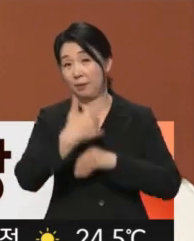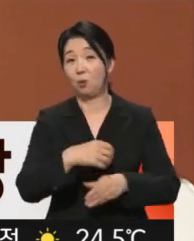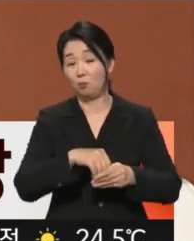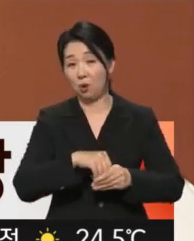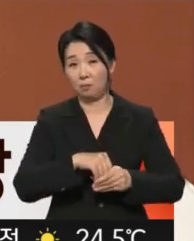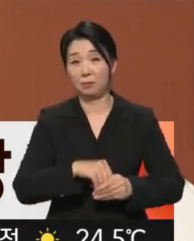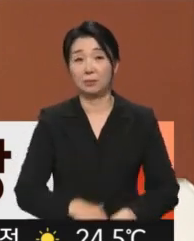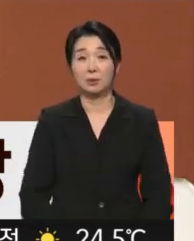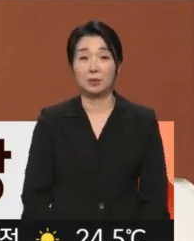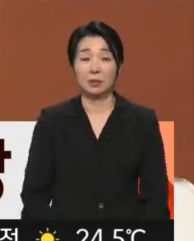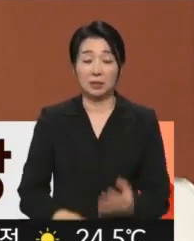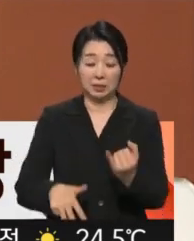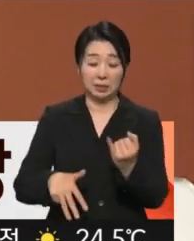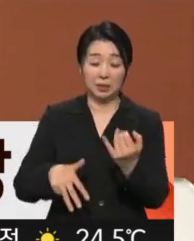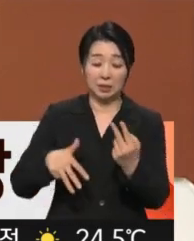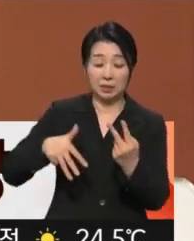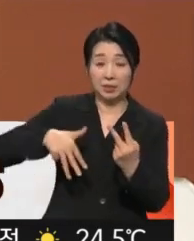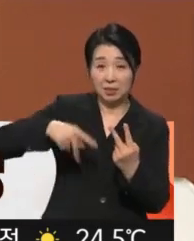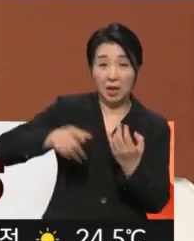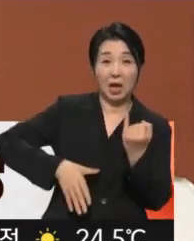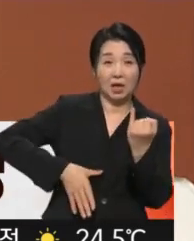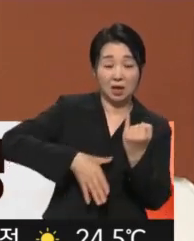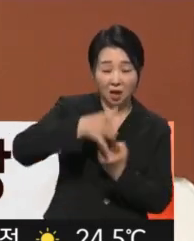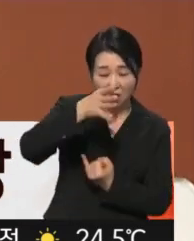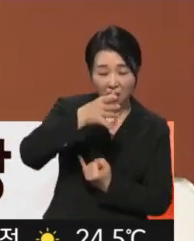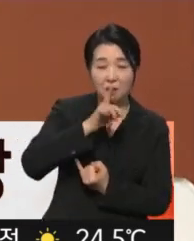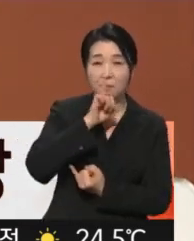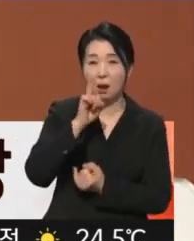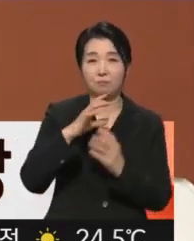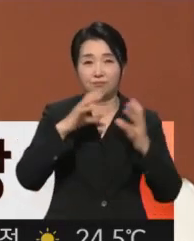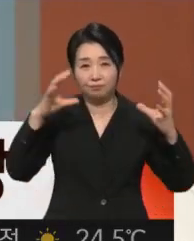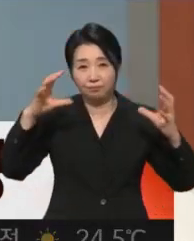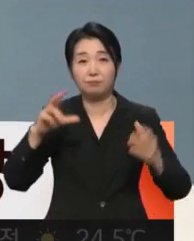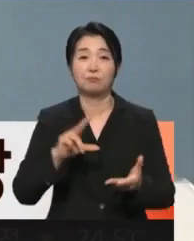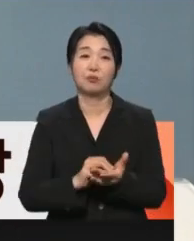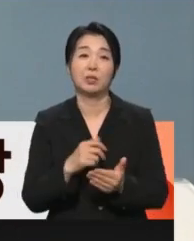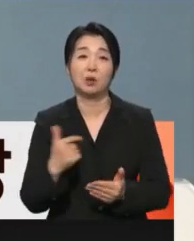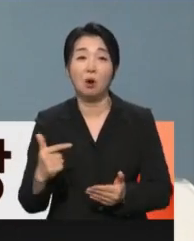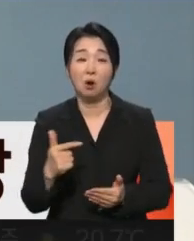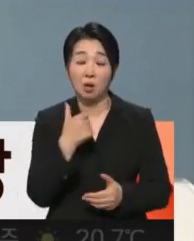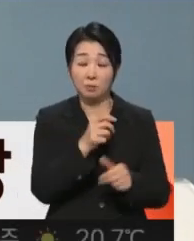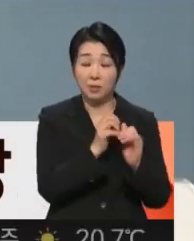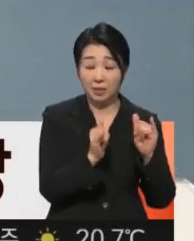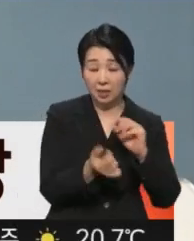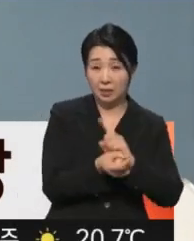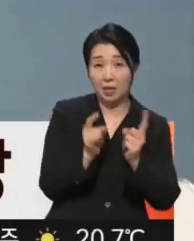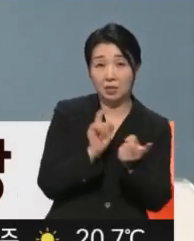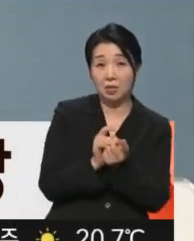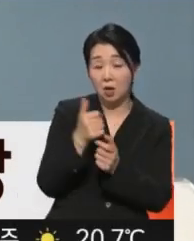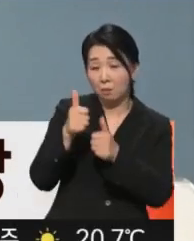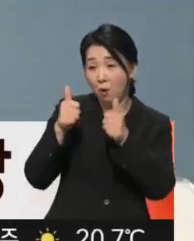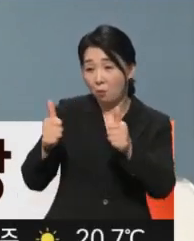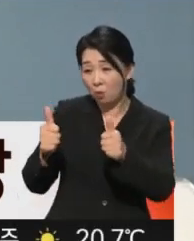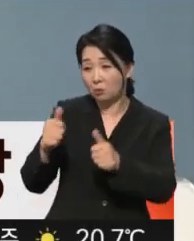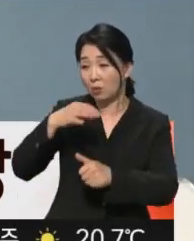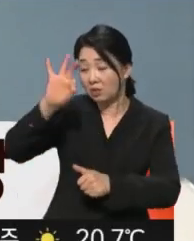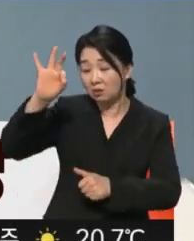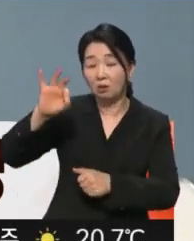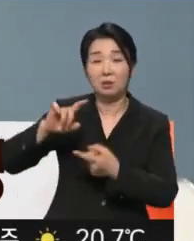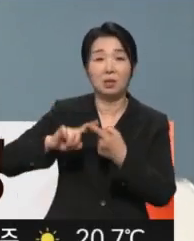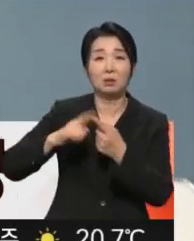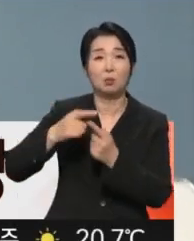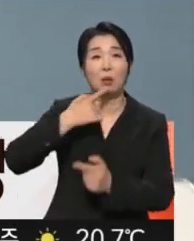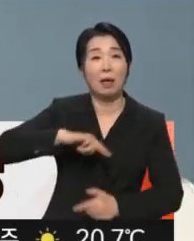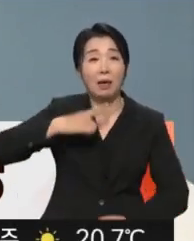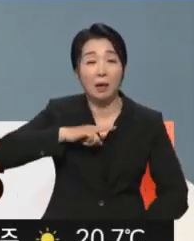됐는데요. 2차 가해 논란이 불가피할 걸로 보입니다. 피해자를 대리하는 김재련 변호사는 법원도 인정한 사실을 부정한다고